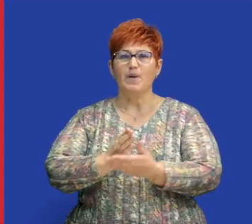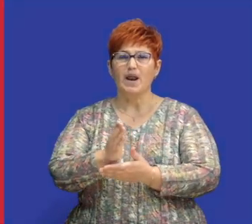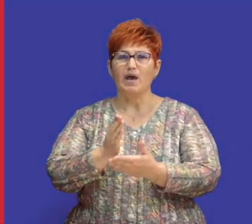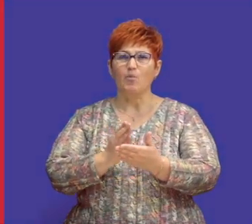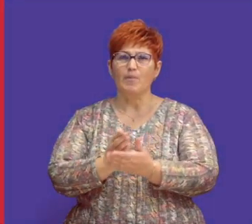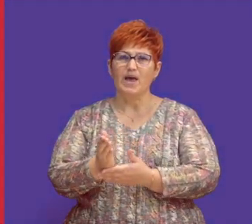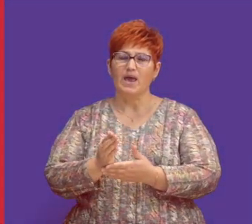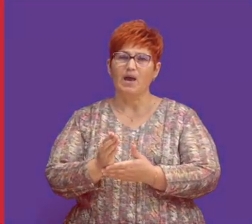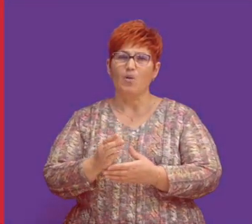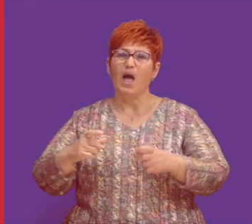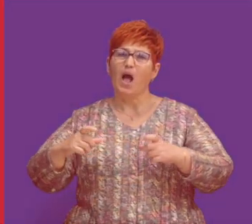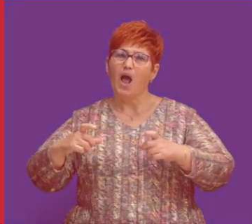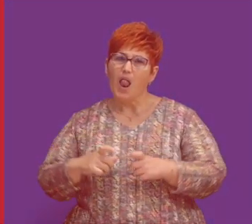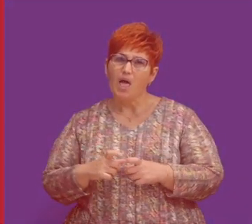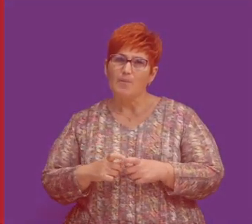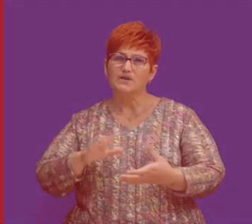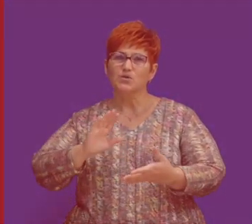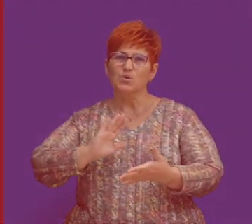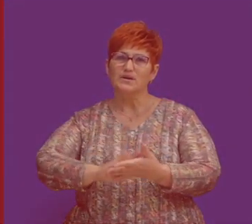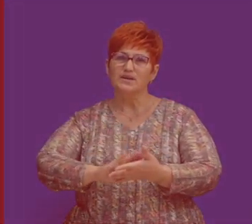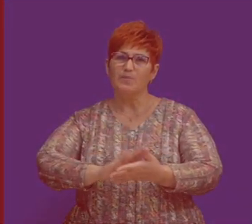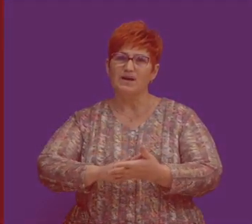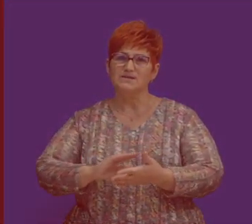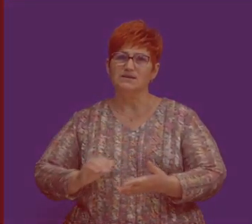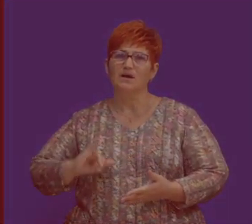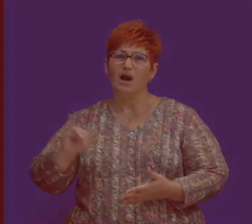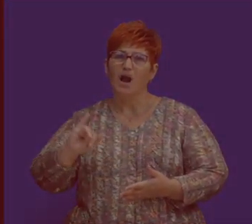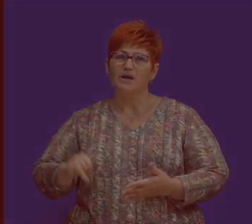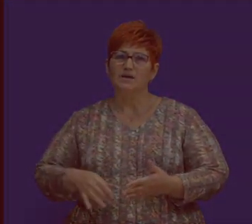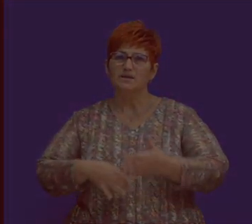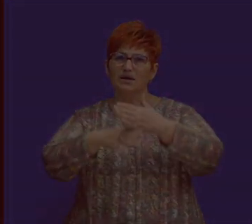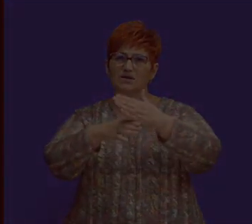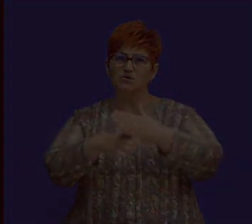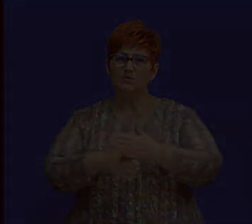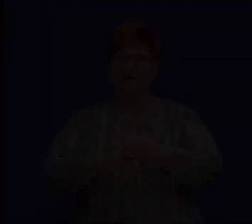találtad. És visszavárunk csatornánkon hetente készülő újabb hanganyagokkal.